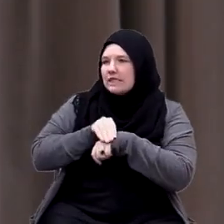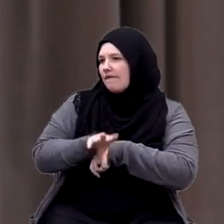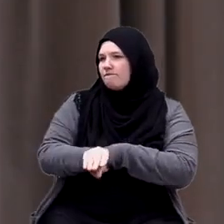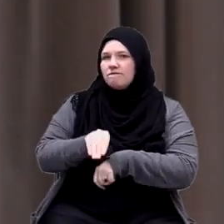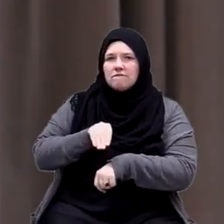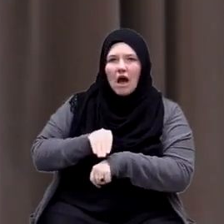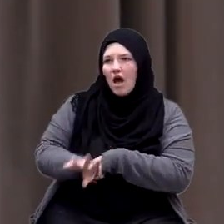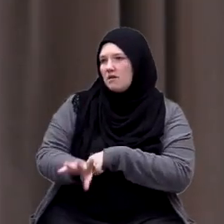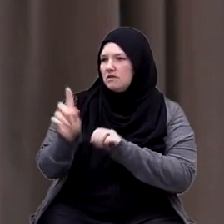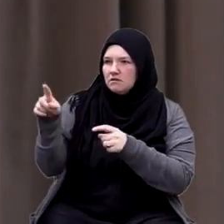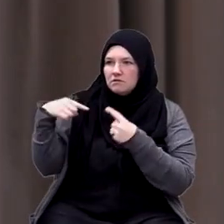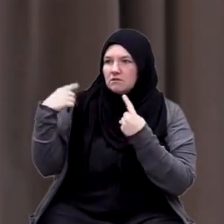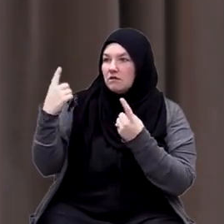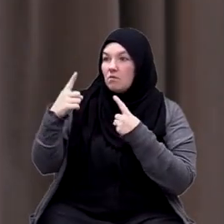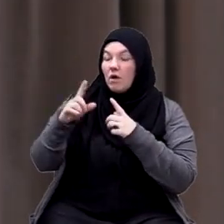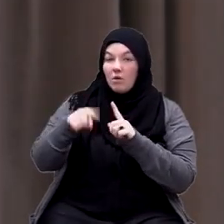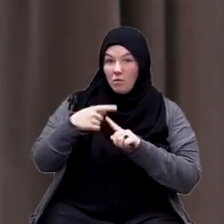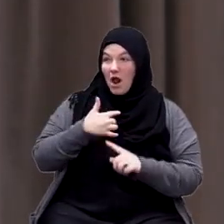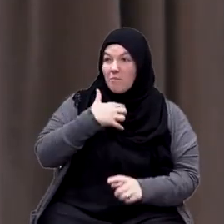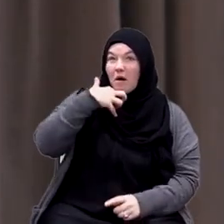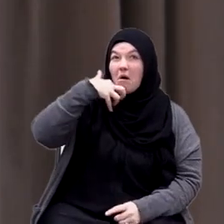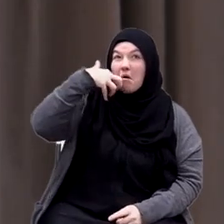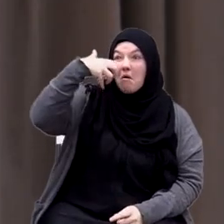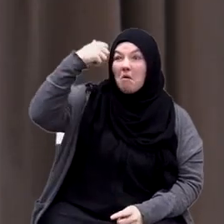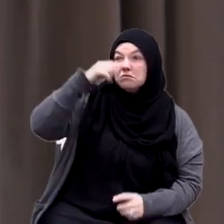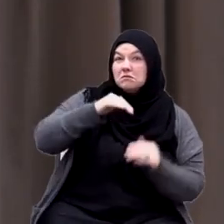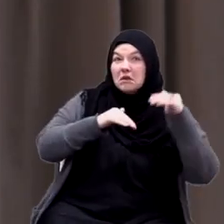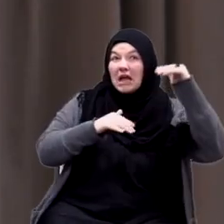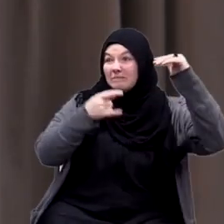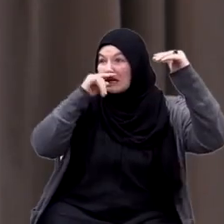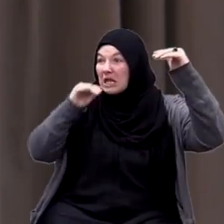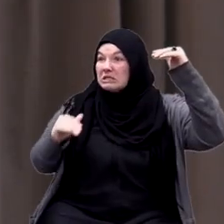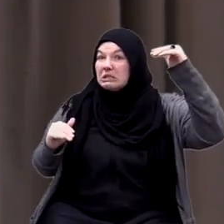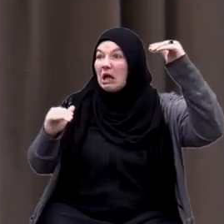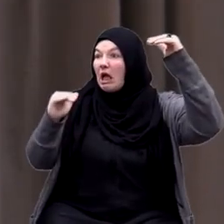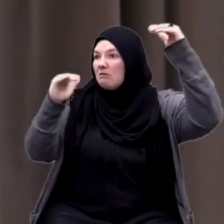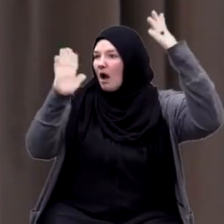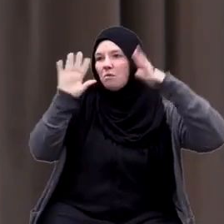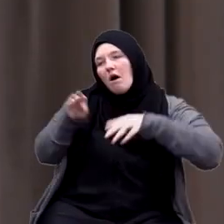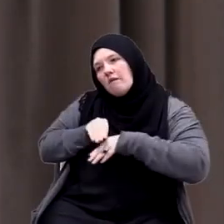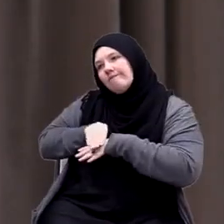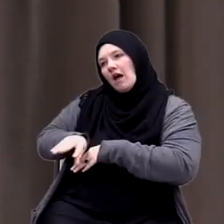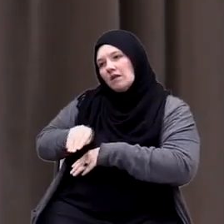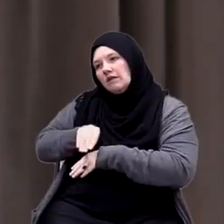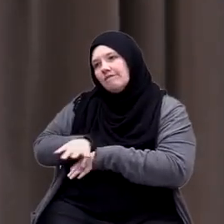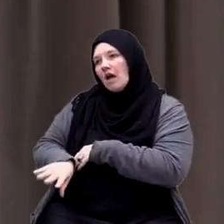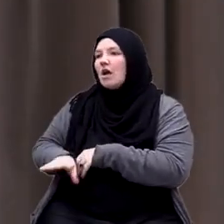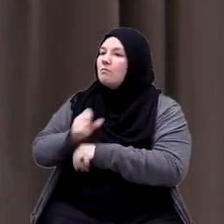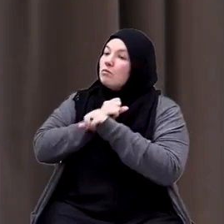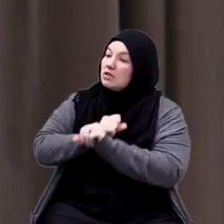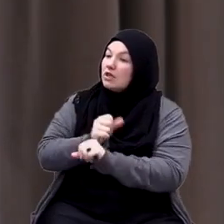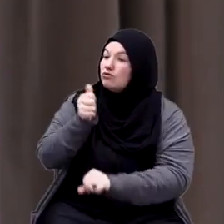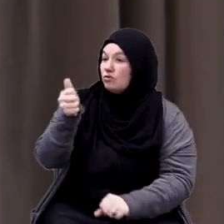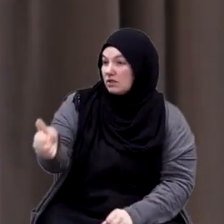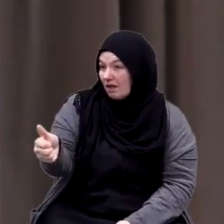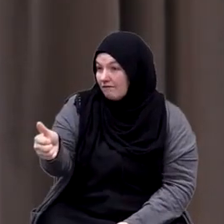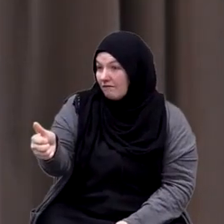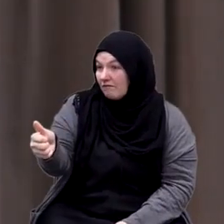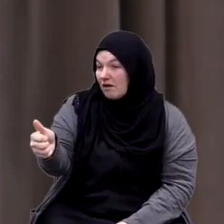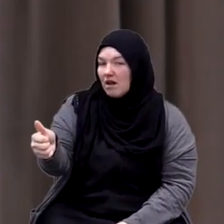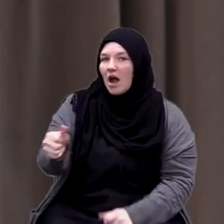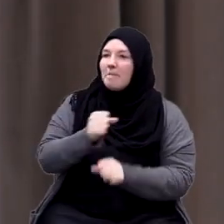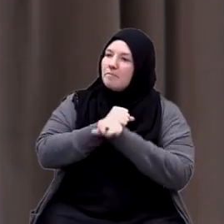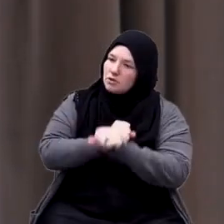آمَنُوا قُوا أَنفُسَكُمْ وَأَهْلِيكُمْ نَارًا. Protect yourself and